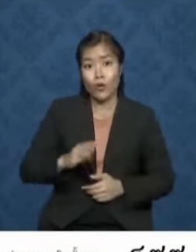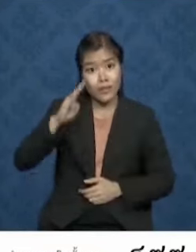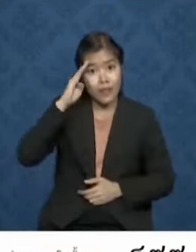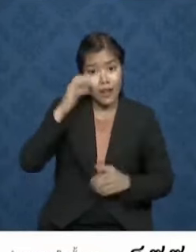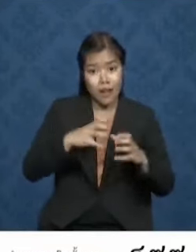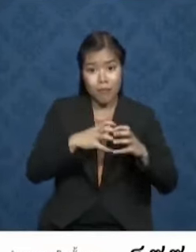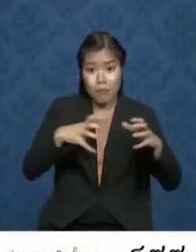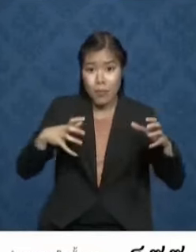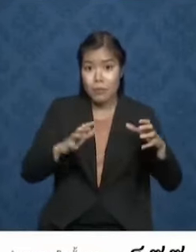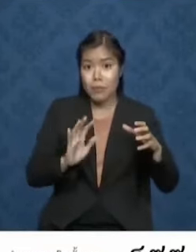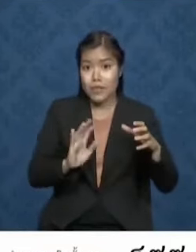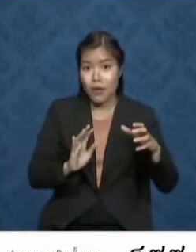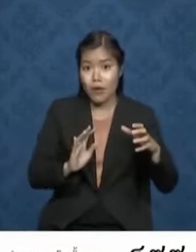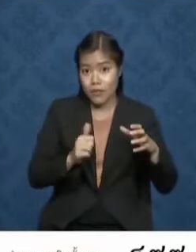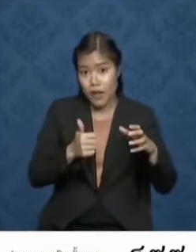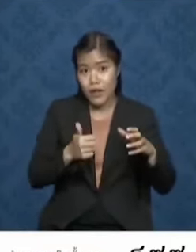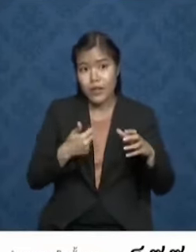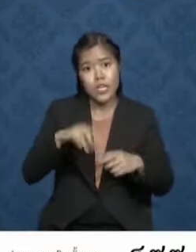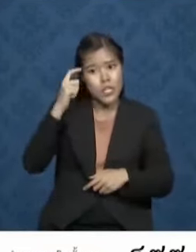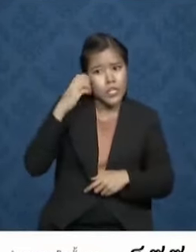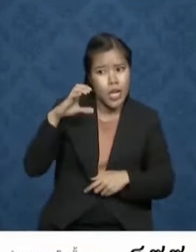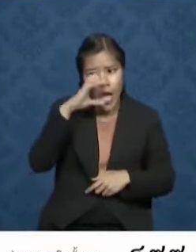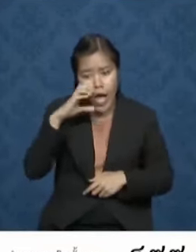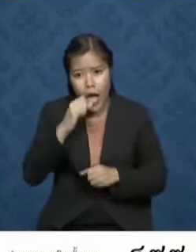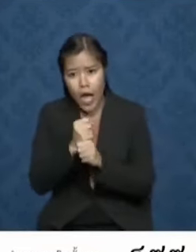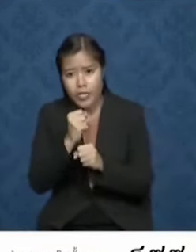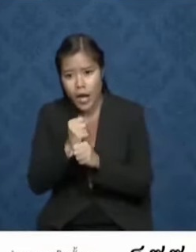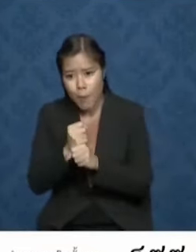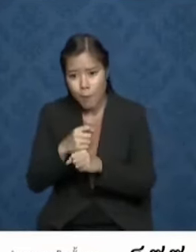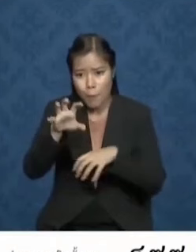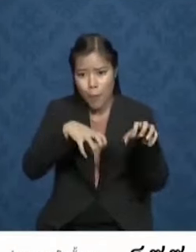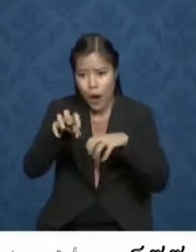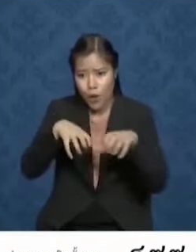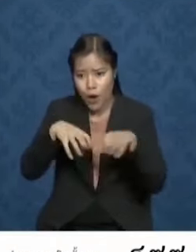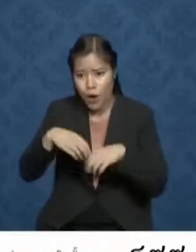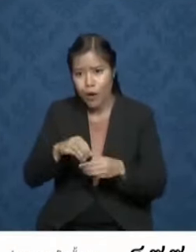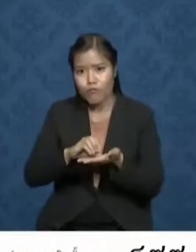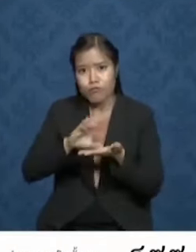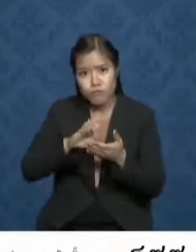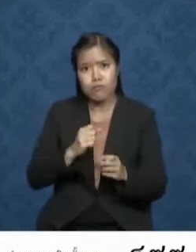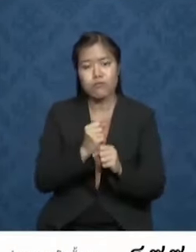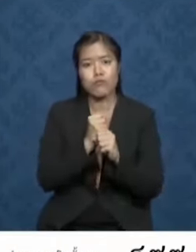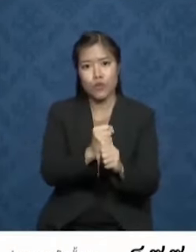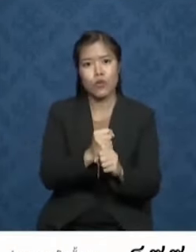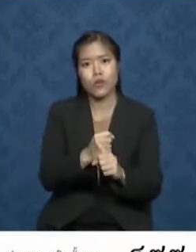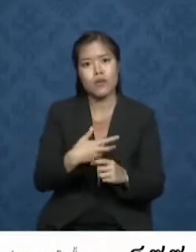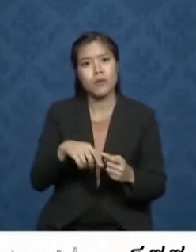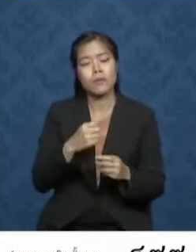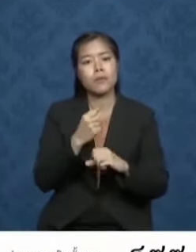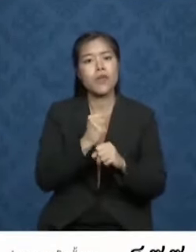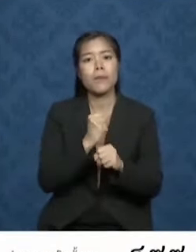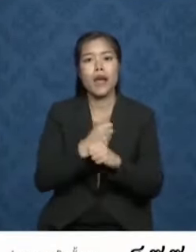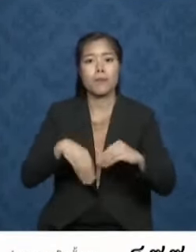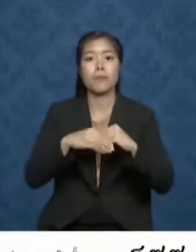อยู่ก็เลยหางานใส่ตัวกลัวคนไม่เห็นความสำคัญมันขี้เหงาอะไรขนาดนี้ครับอีก